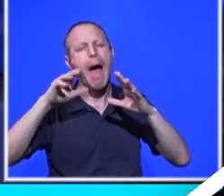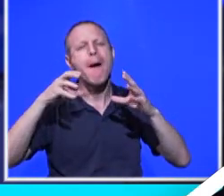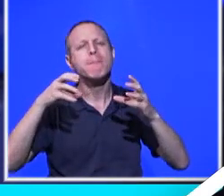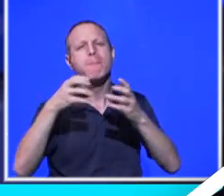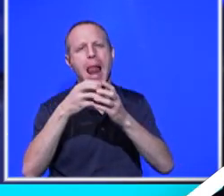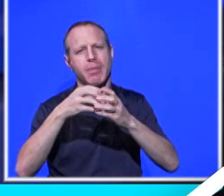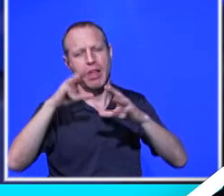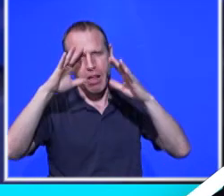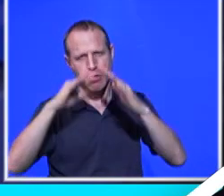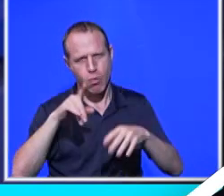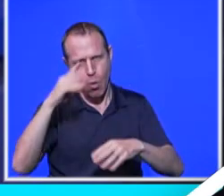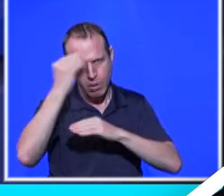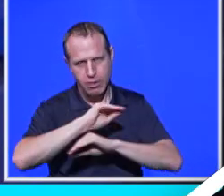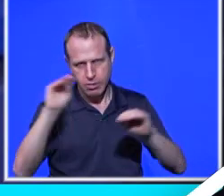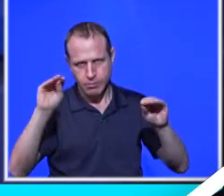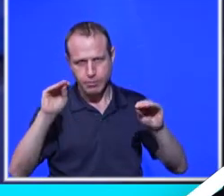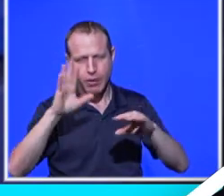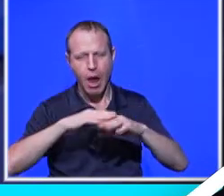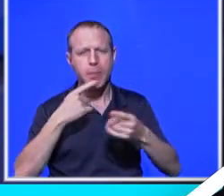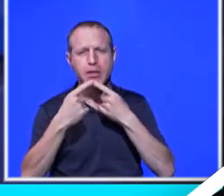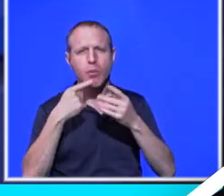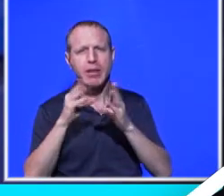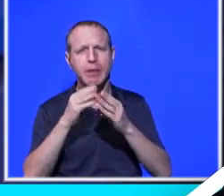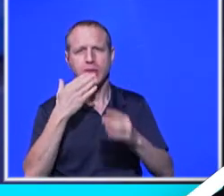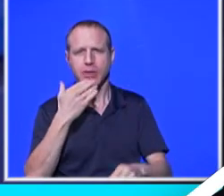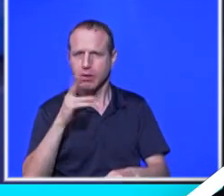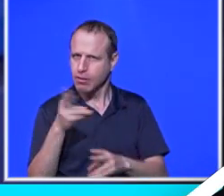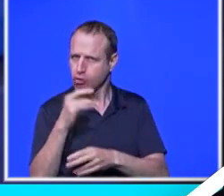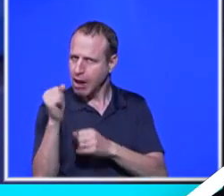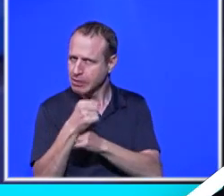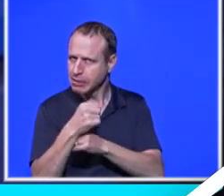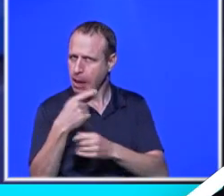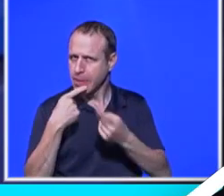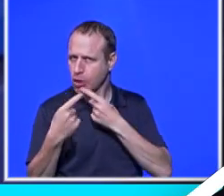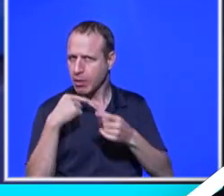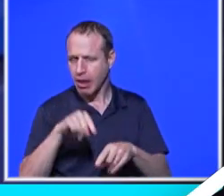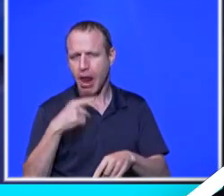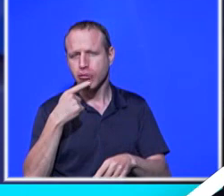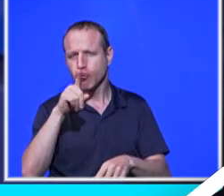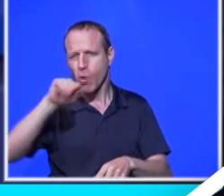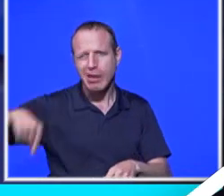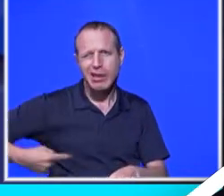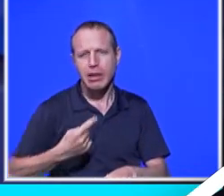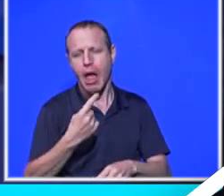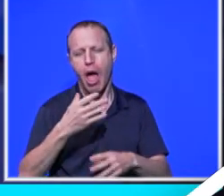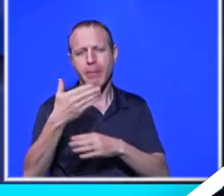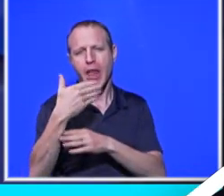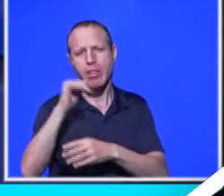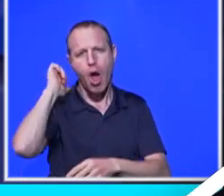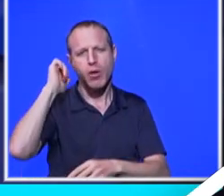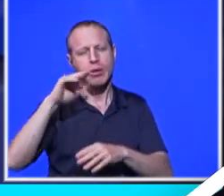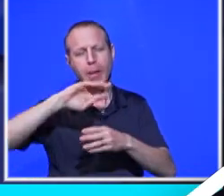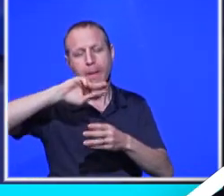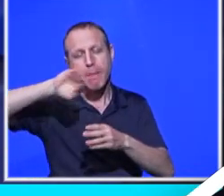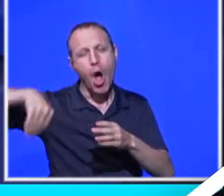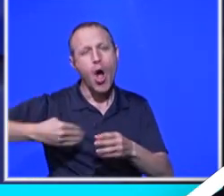הקמת מסע ומתן עם ישראל. אי אפשר לזלזל במסע ומתן הזה, להגיד שהוא הגיע בדלתה האחורית מאחורי חיזבאללה. חיזבאללה